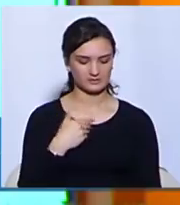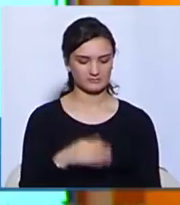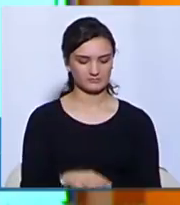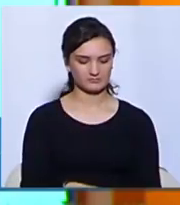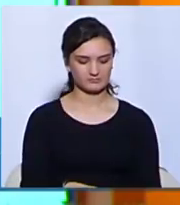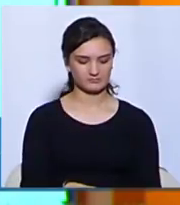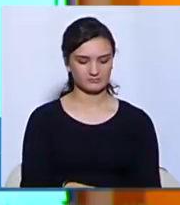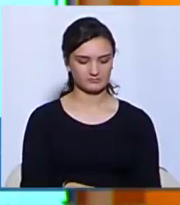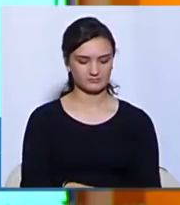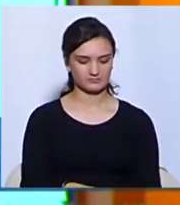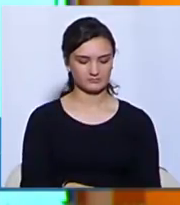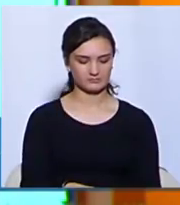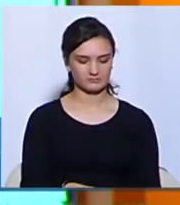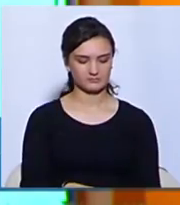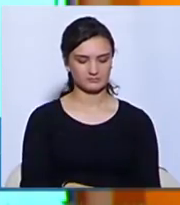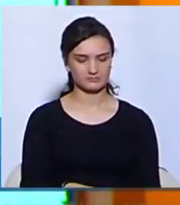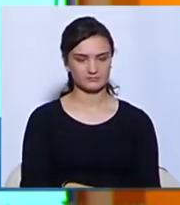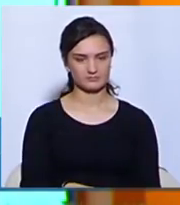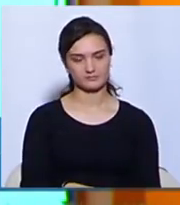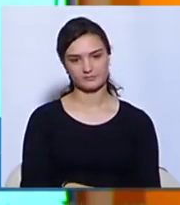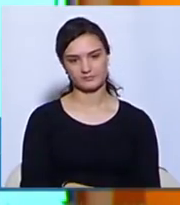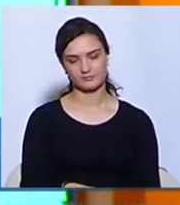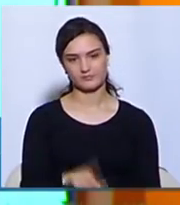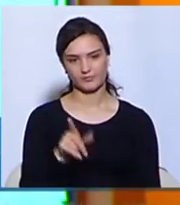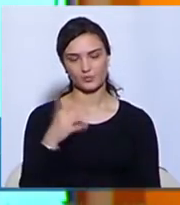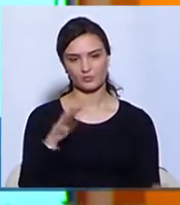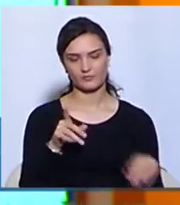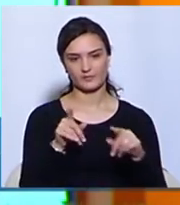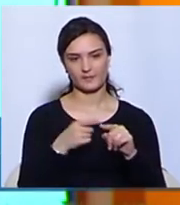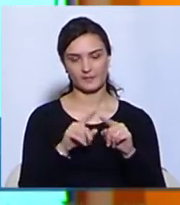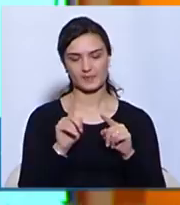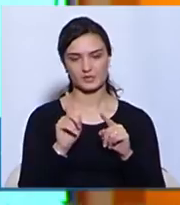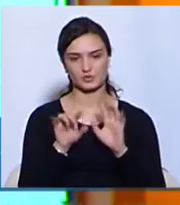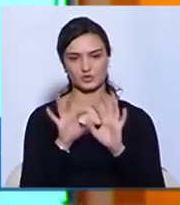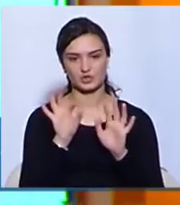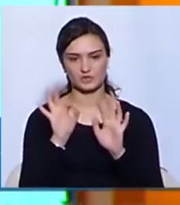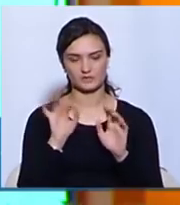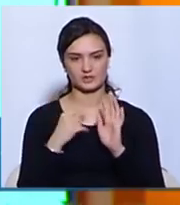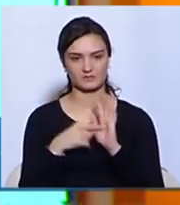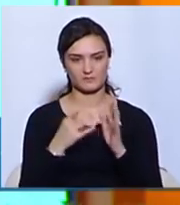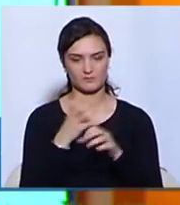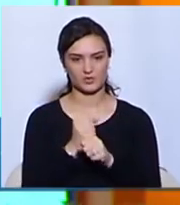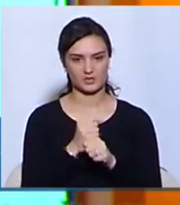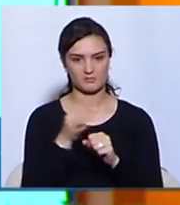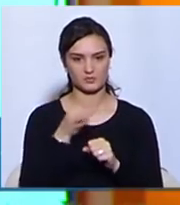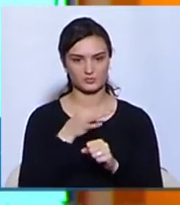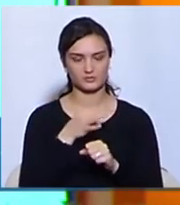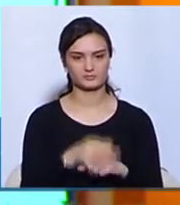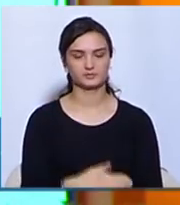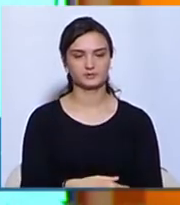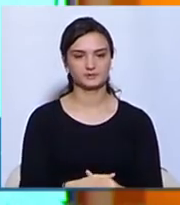მინდა ამ ბლოკში დაგისვათ, თქვენ ამ საკითხს უკვე შეეხეთ და ამიტომ ჩერჩევითად გისვამთ კითხვებს. მოკლე პასუხები თუ